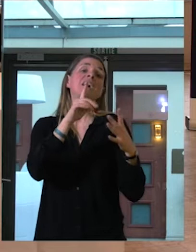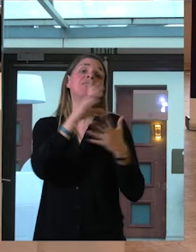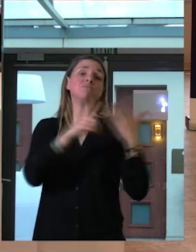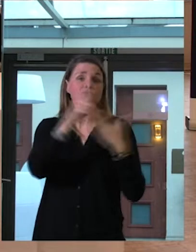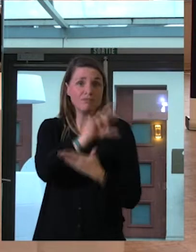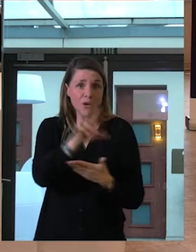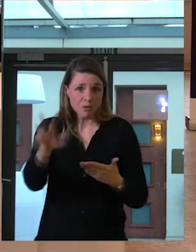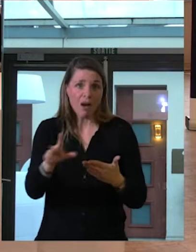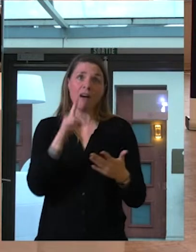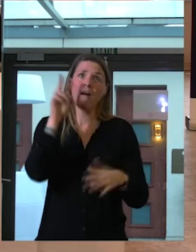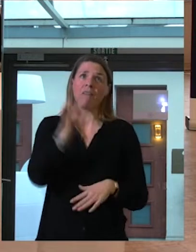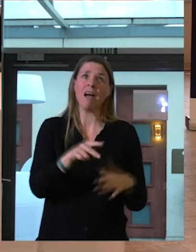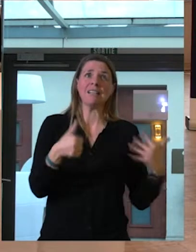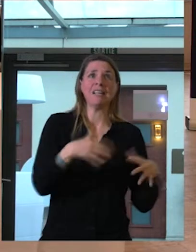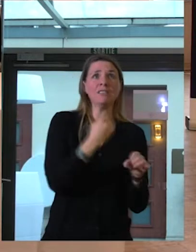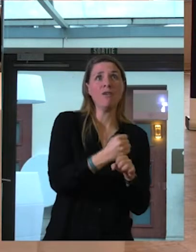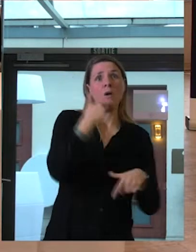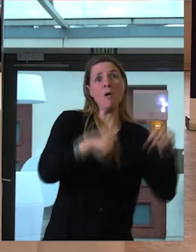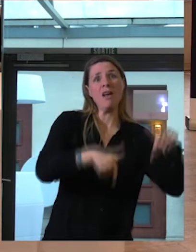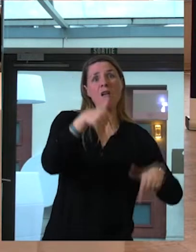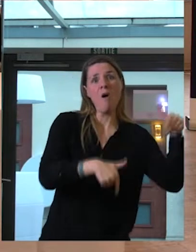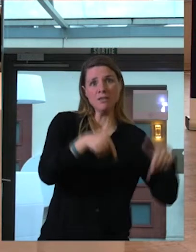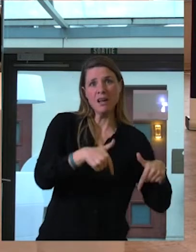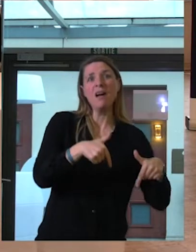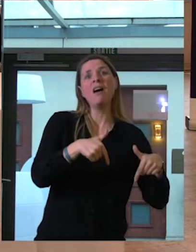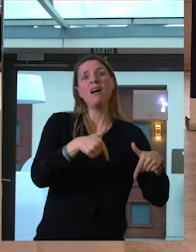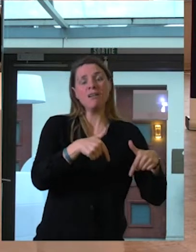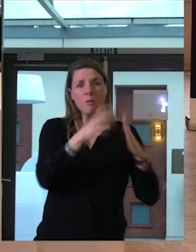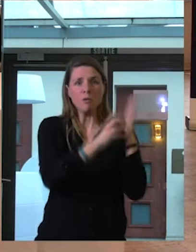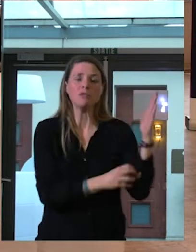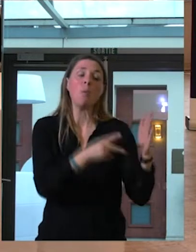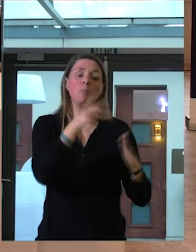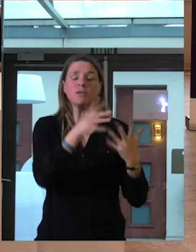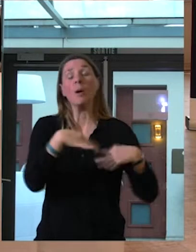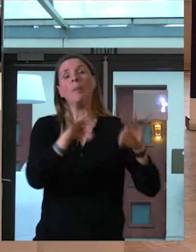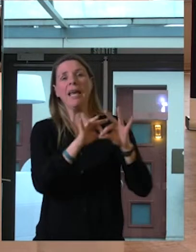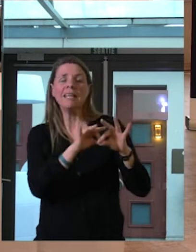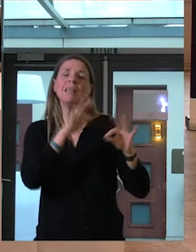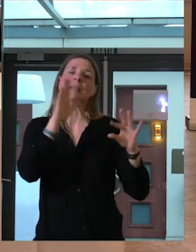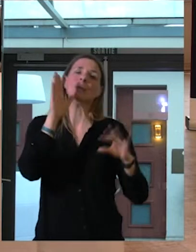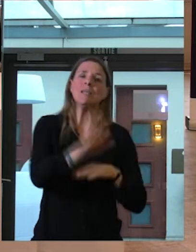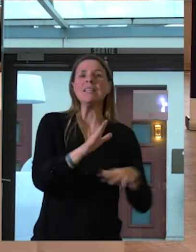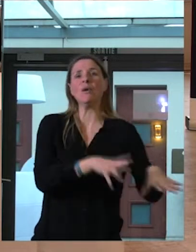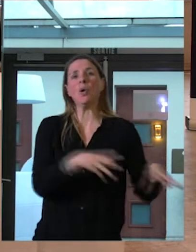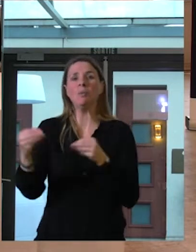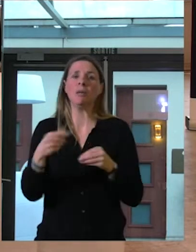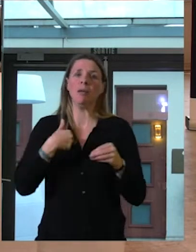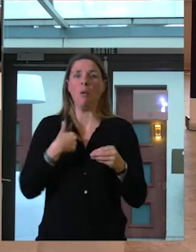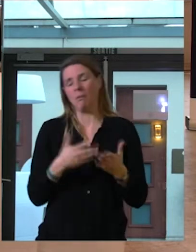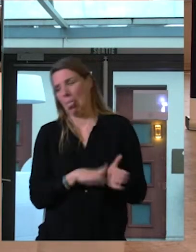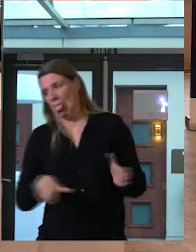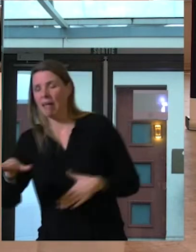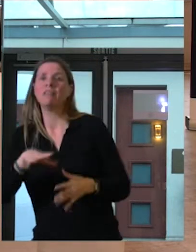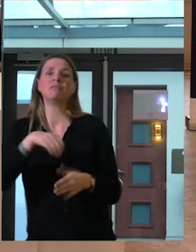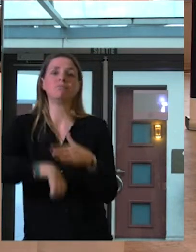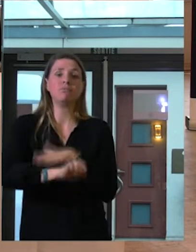ans sur Mont-de-Marsan, puisque je suis originaire des Landes, plutôt pays du rugby, mais bon, je fais un peu exception à la règle. Et je suis sur Bordeaux